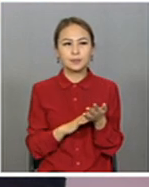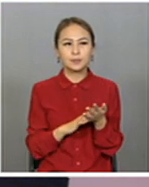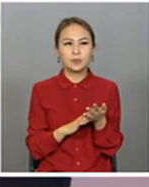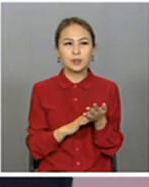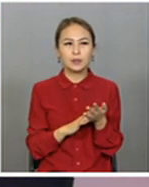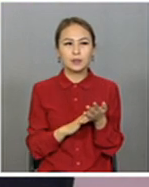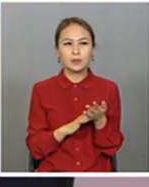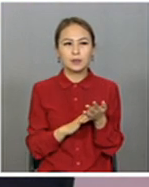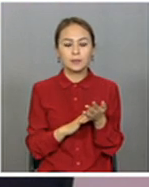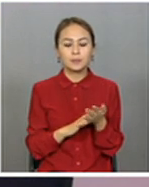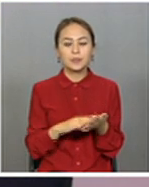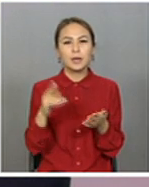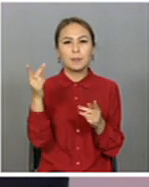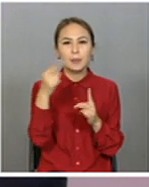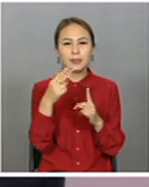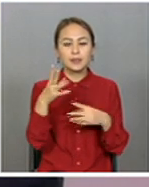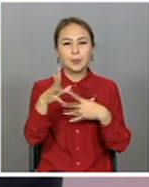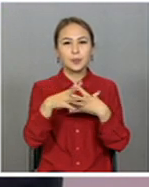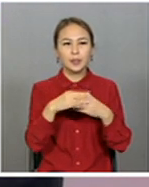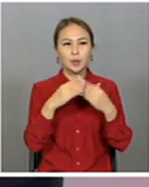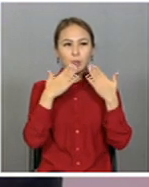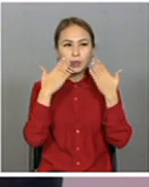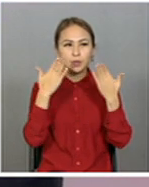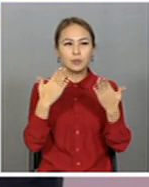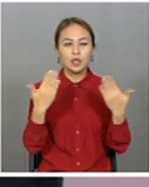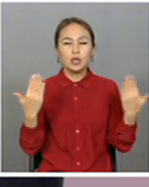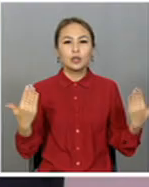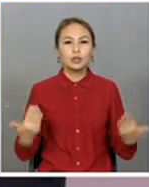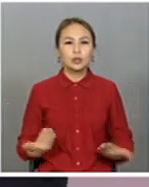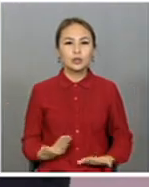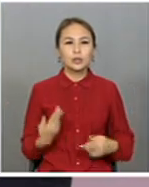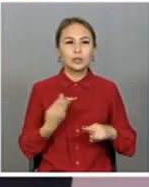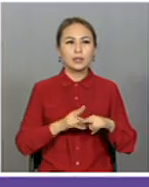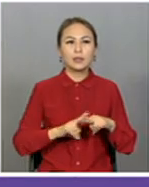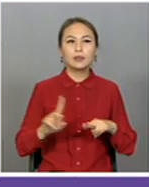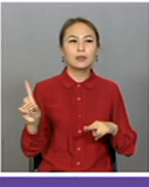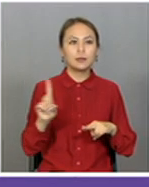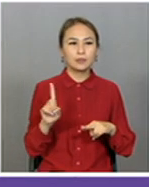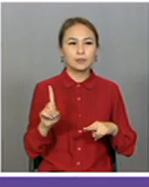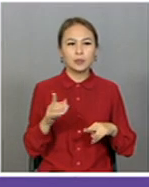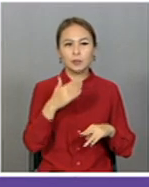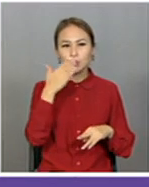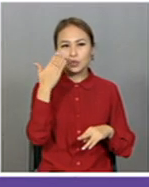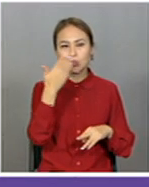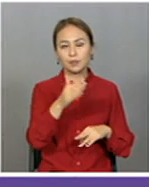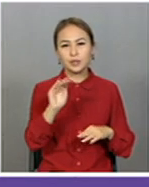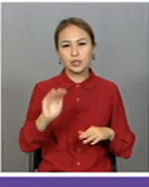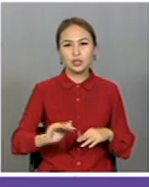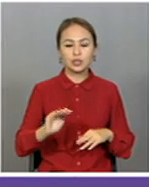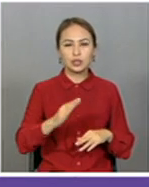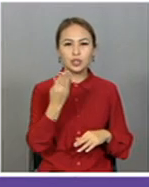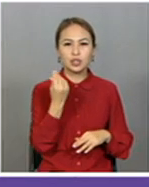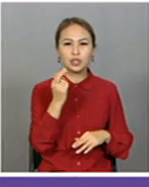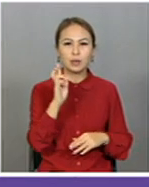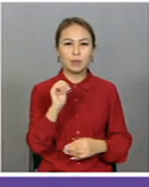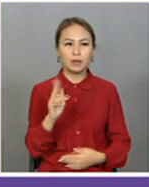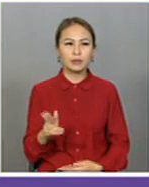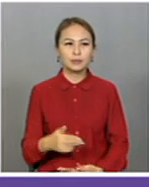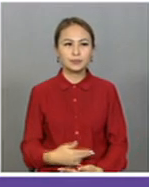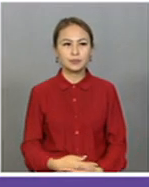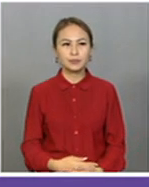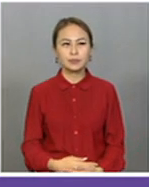жалғастырайық. Мәтінді бірге оқимыз. Дүние деген не? Деп сұрады кішкентай